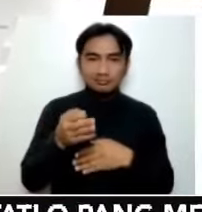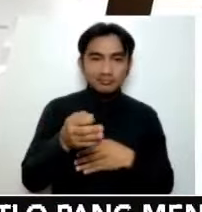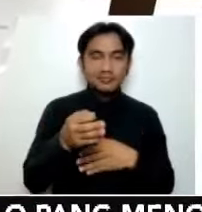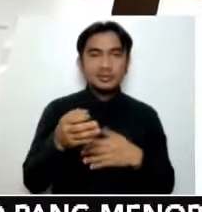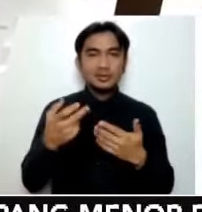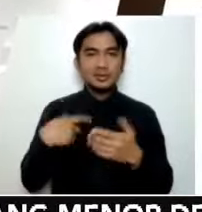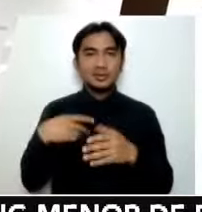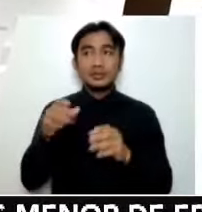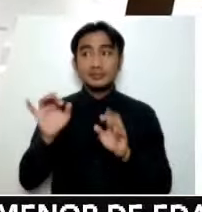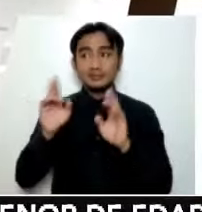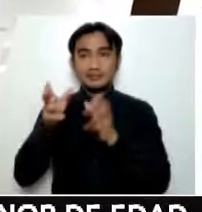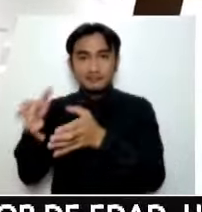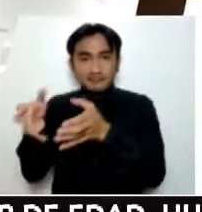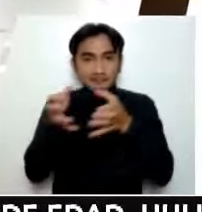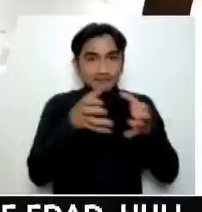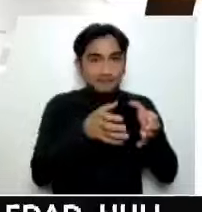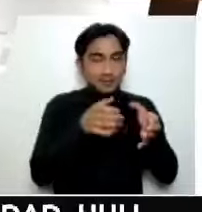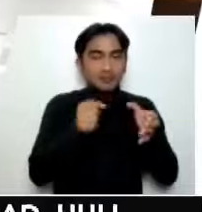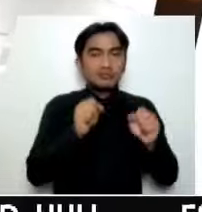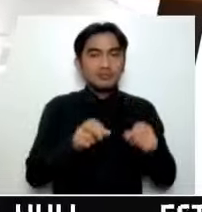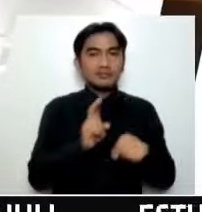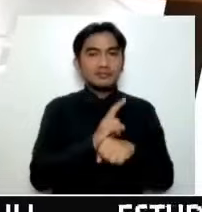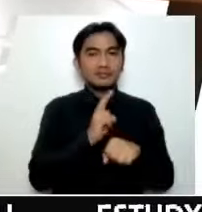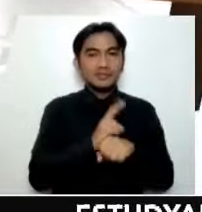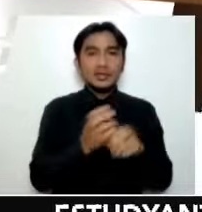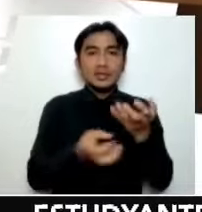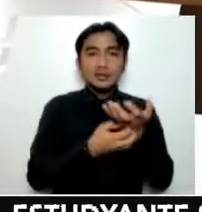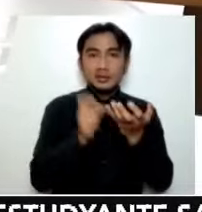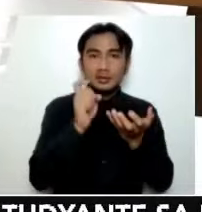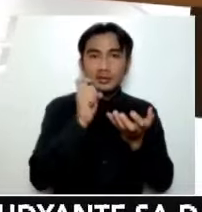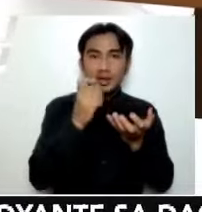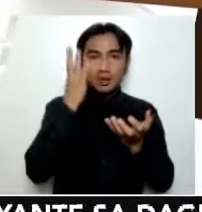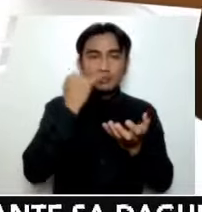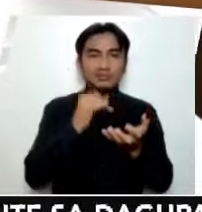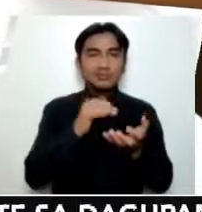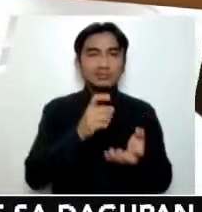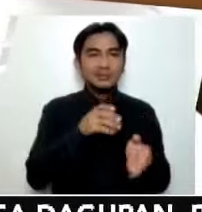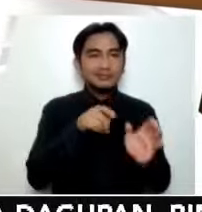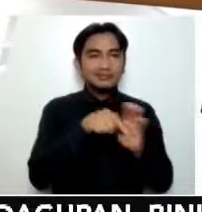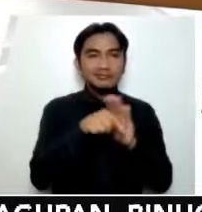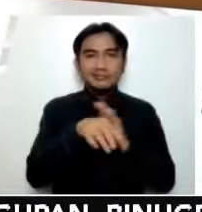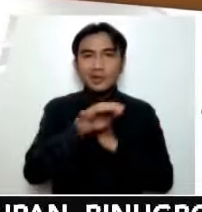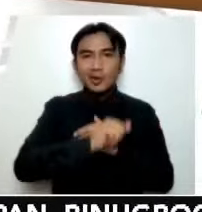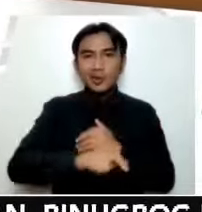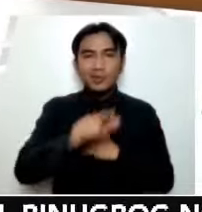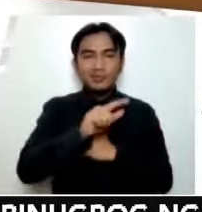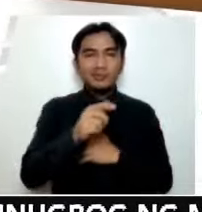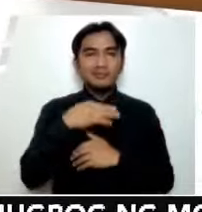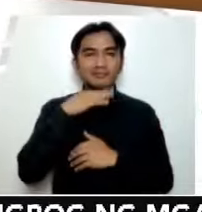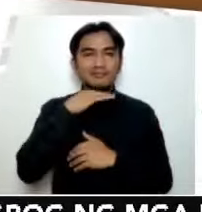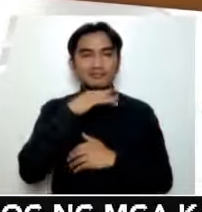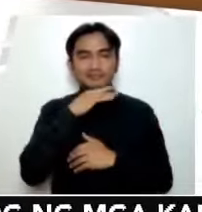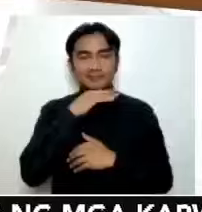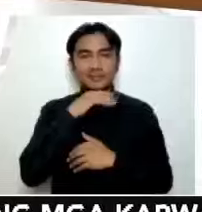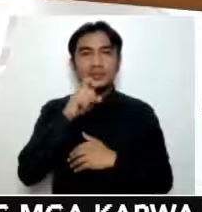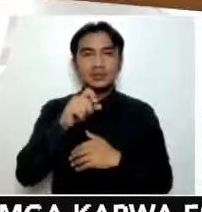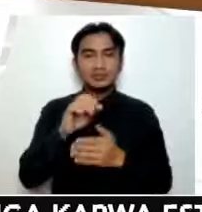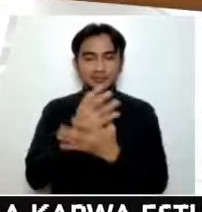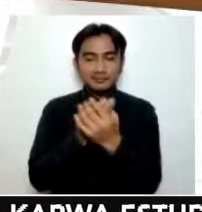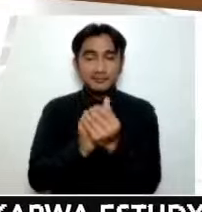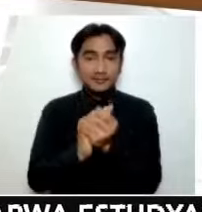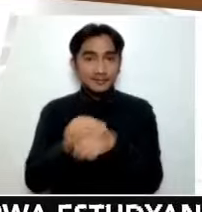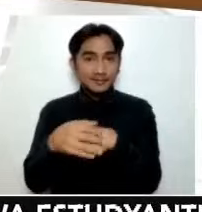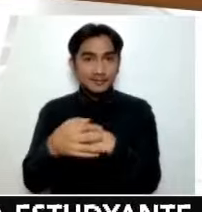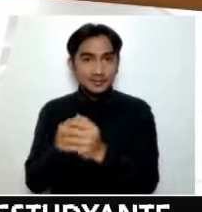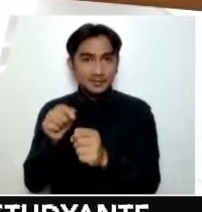lutuing mabuti ang mga pagkain para mapatay lahat ng bacteria tiyaking malinis ang inyong kamay pati ang mga gagamitin